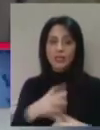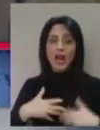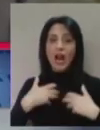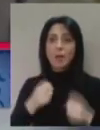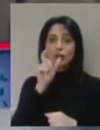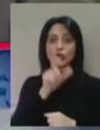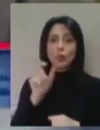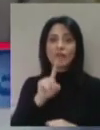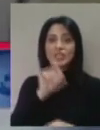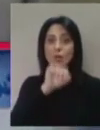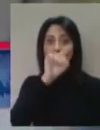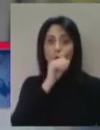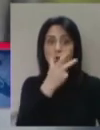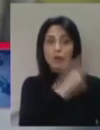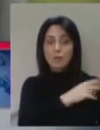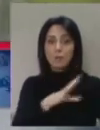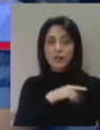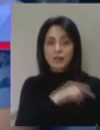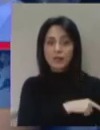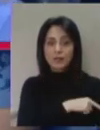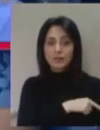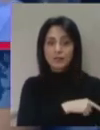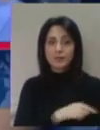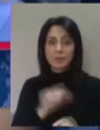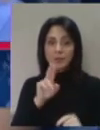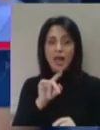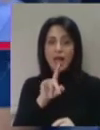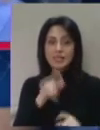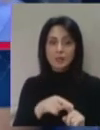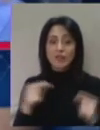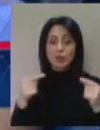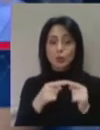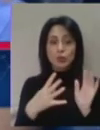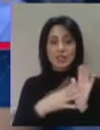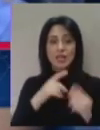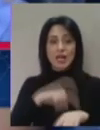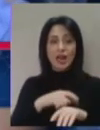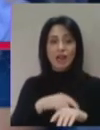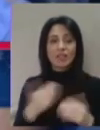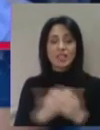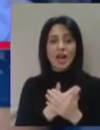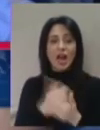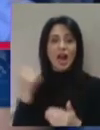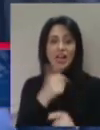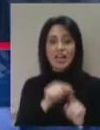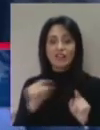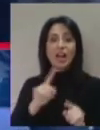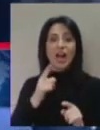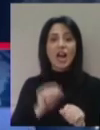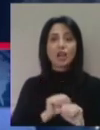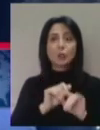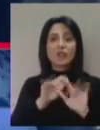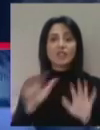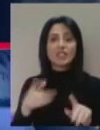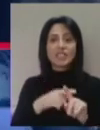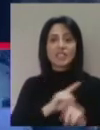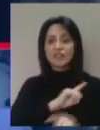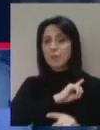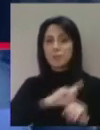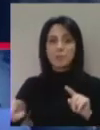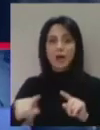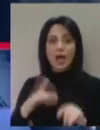ადამიანის ანტისხეულებისგან შემდგარი პლაზმით. ზუსტად 9 საათზე ახალ კვირაში ნახავთ, რატომ ვრცელდება ელვისებური სისწრაფით ახალი